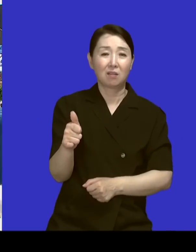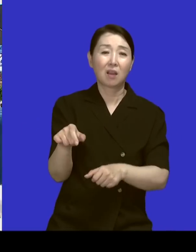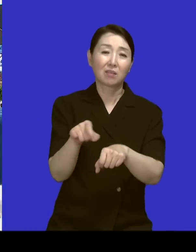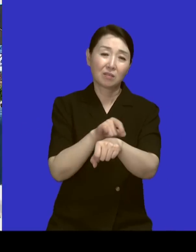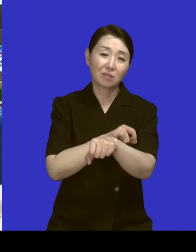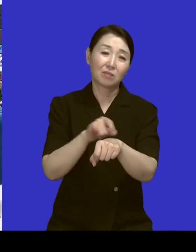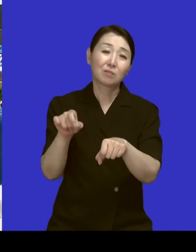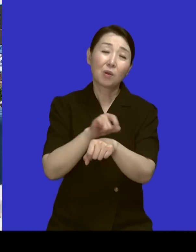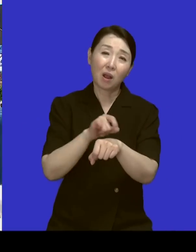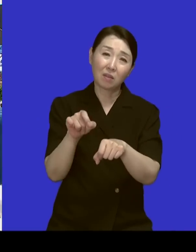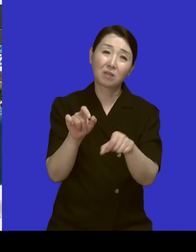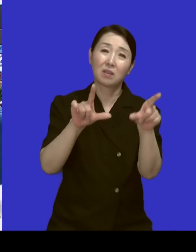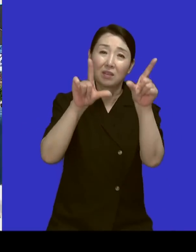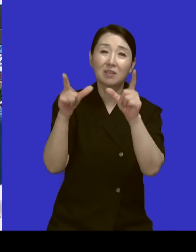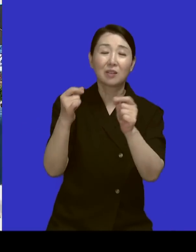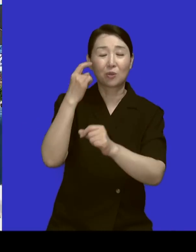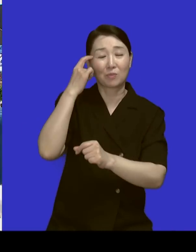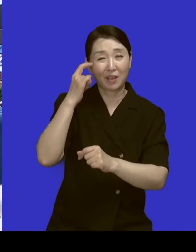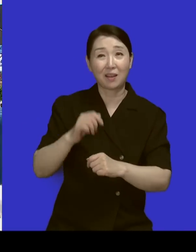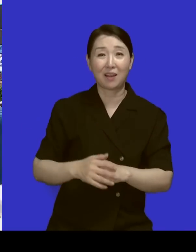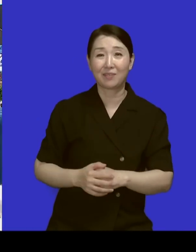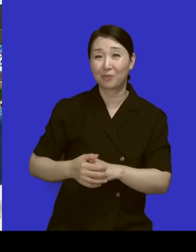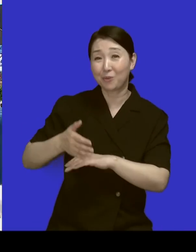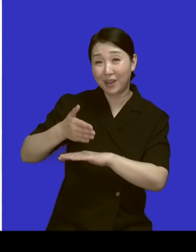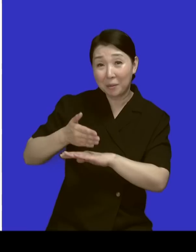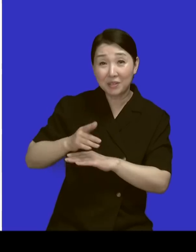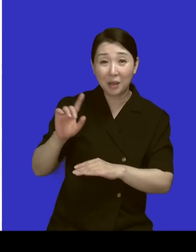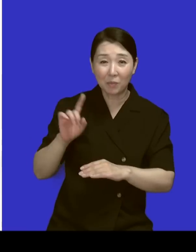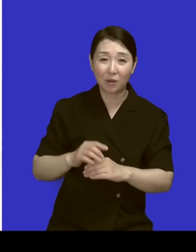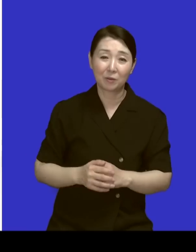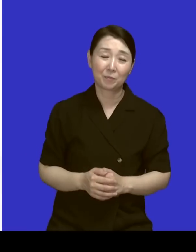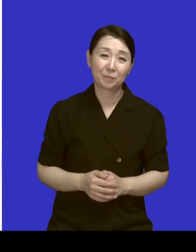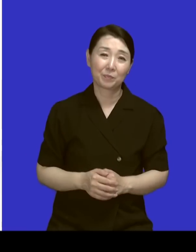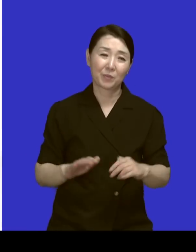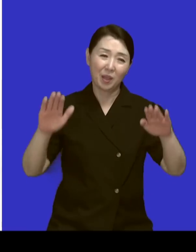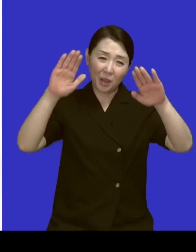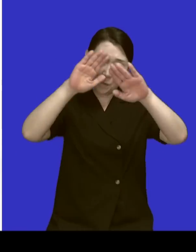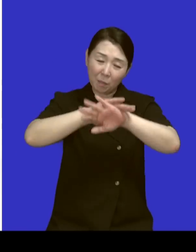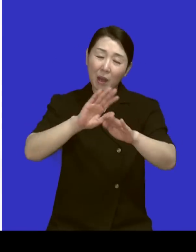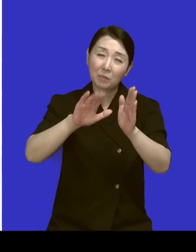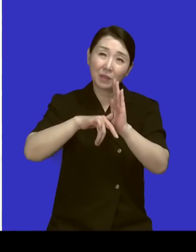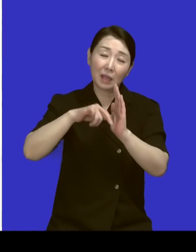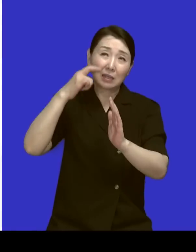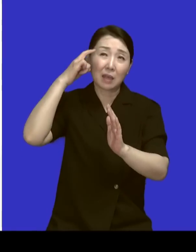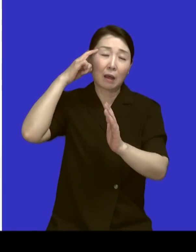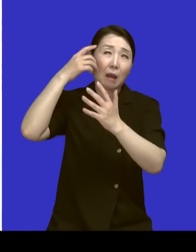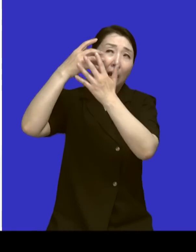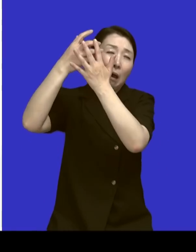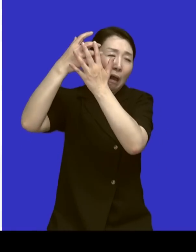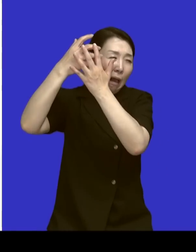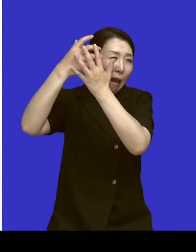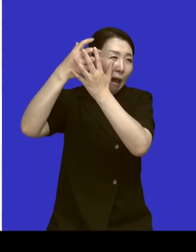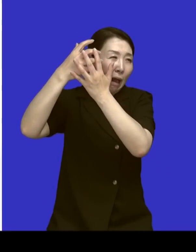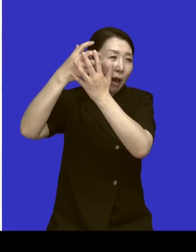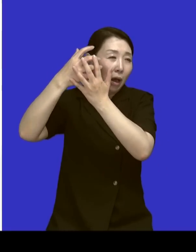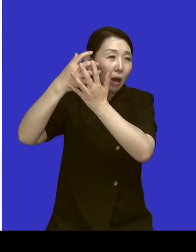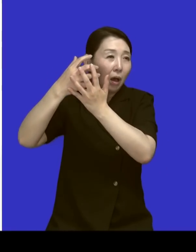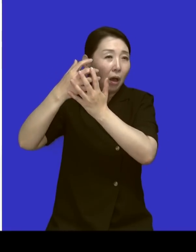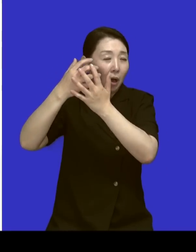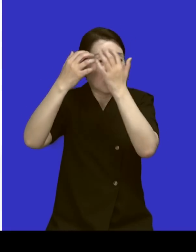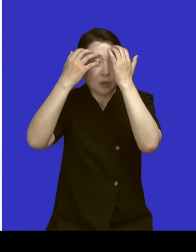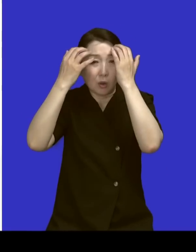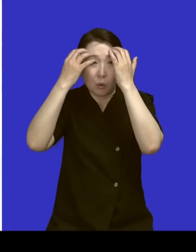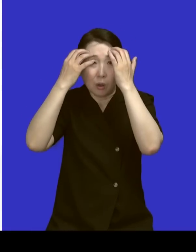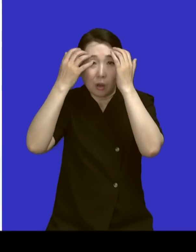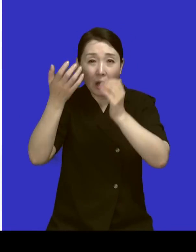특별한 그러니까. 생활이었네요. 근데 되게 감사했던 건 네. 제가 밤마다 그런 생각들에 시달렸다고 했잖아요. 예, 예. 근데 그럴